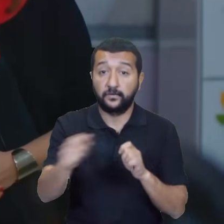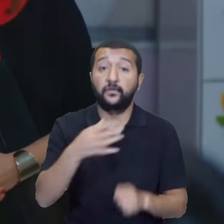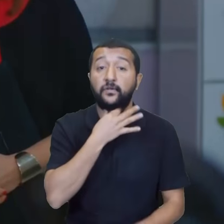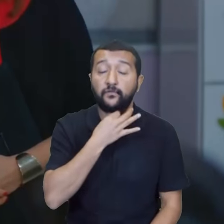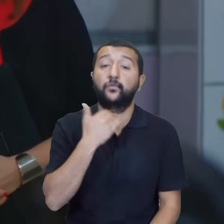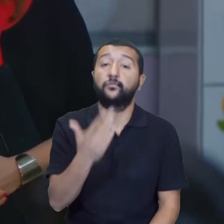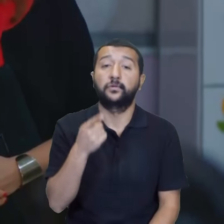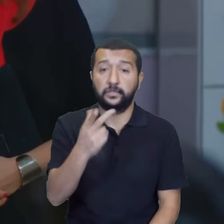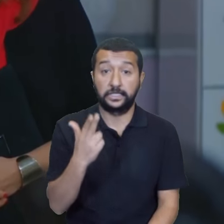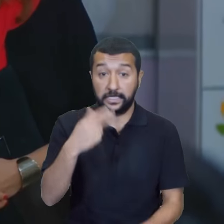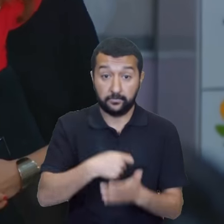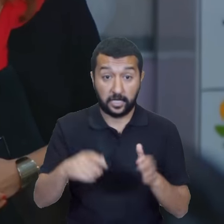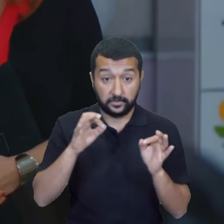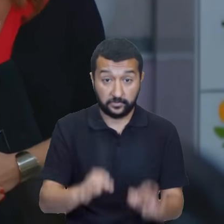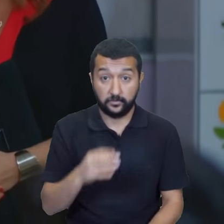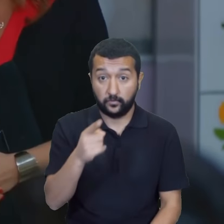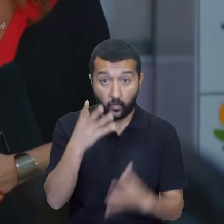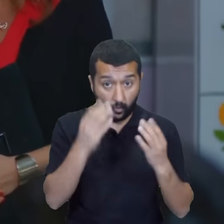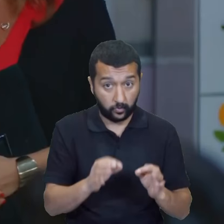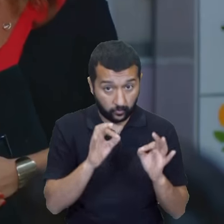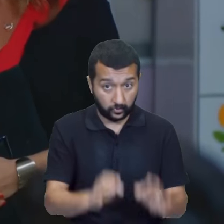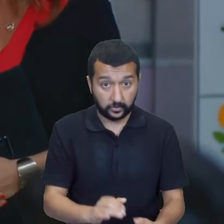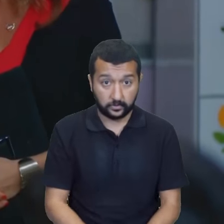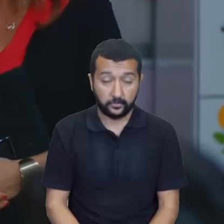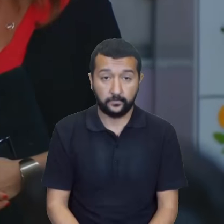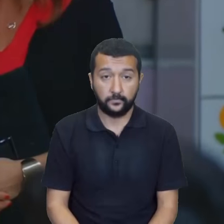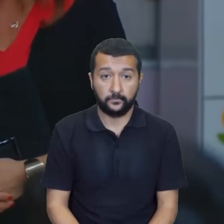lütfen? Yedi maaş mı? Oldu mu o kadar?